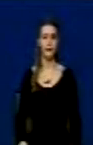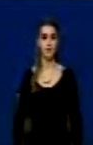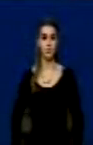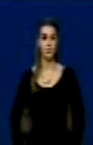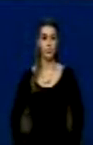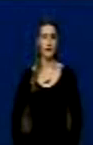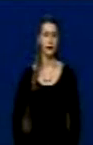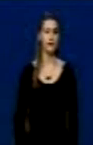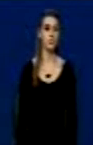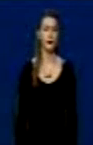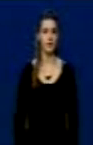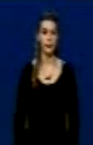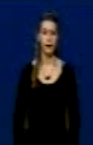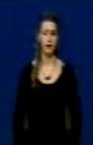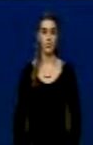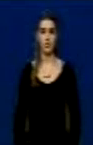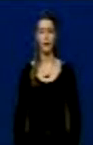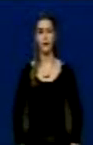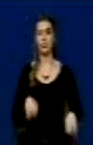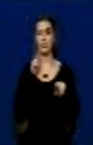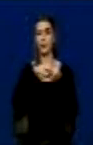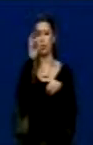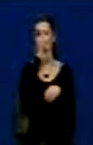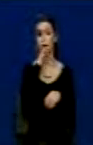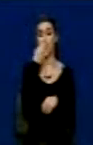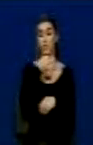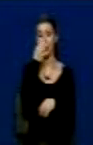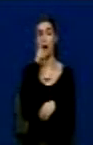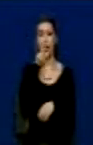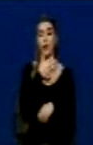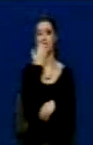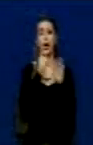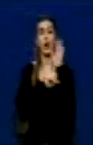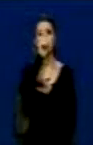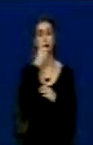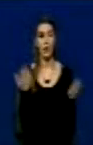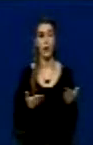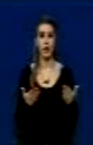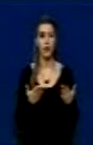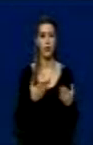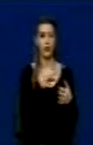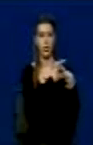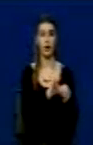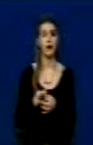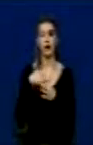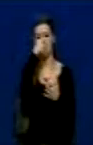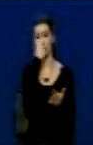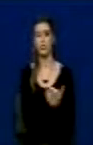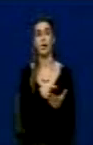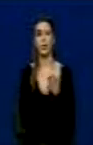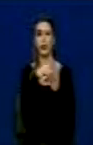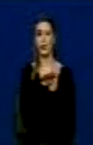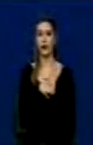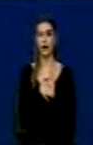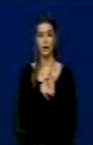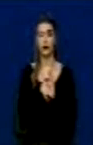Kurse nuk ka kurfar informacioni nëse ka pasur rezultate konkrete si pasojë e zbatimit të këtyre